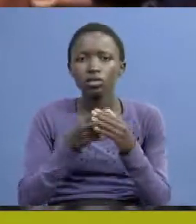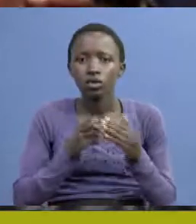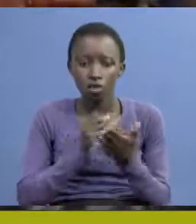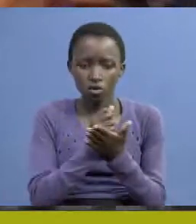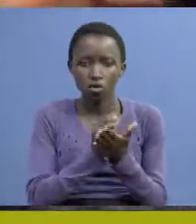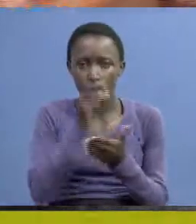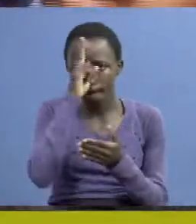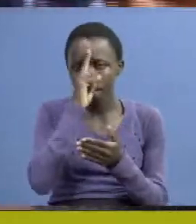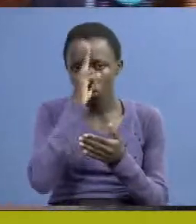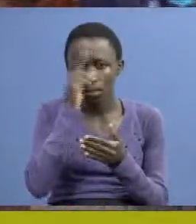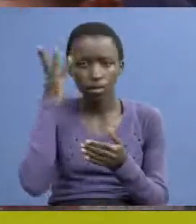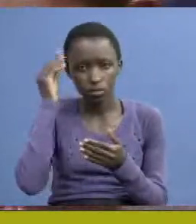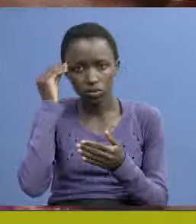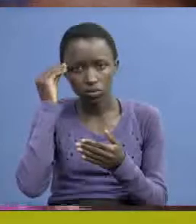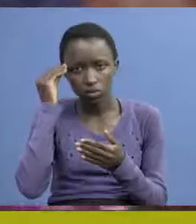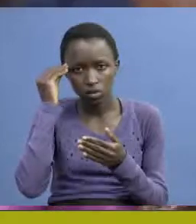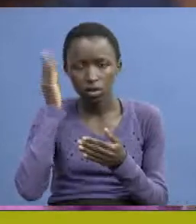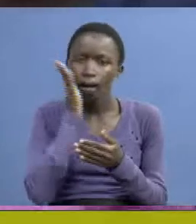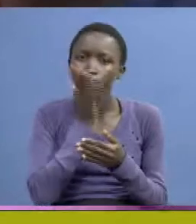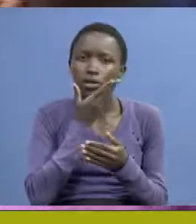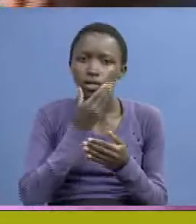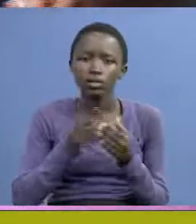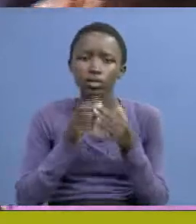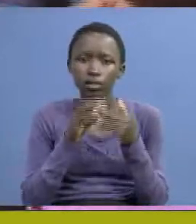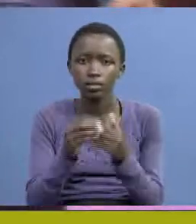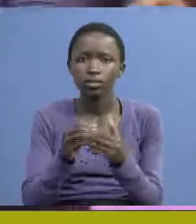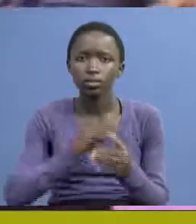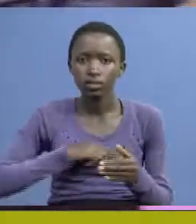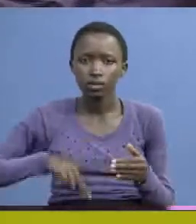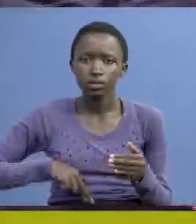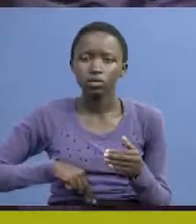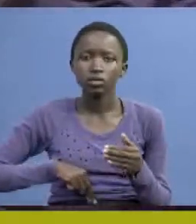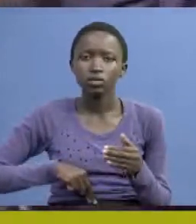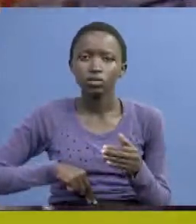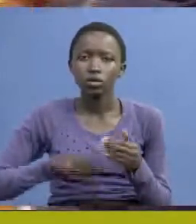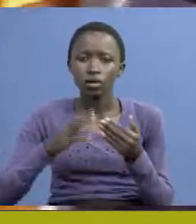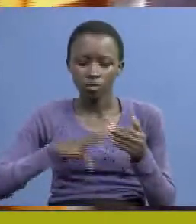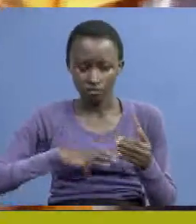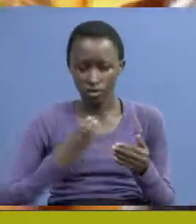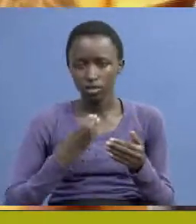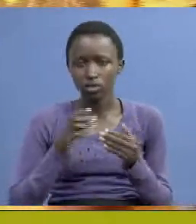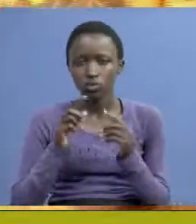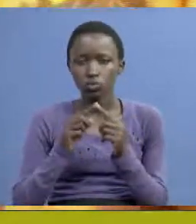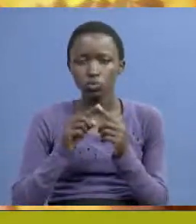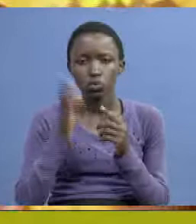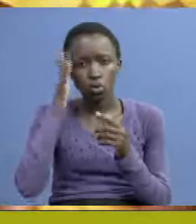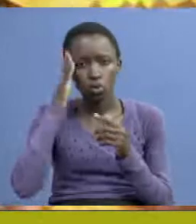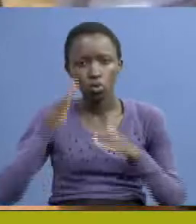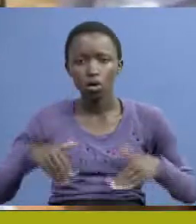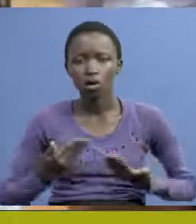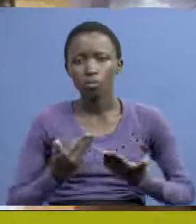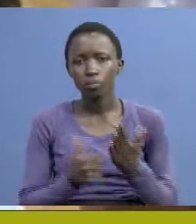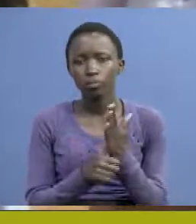wa polisi na wa elimu, wazazi, viongozi wa kidini na almashauri ya shule ilizuru shule hiyo kukagua hali hiyo